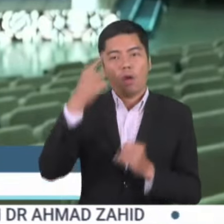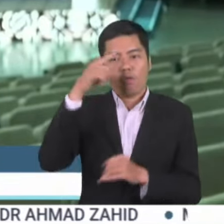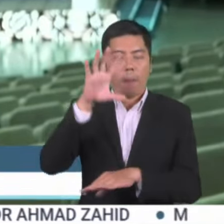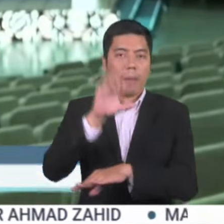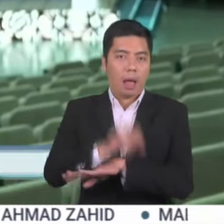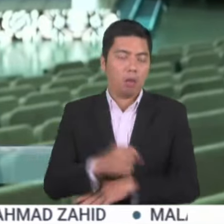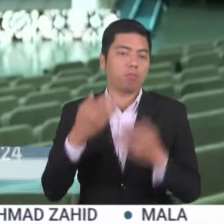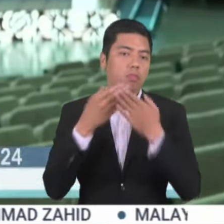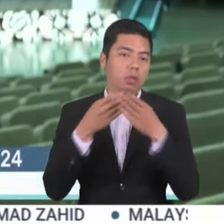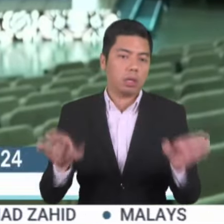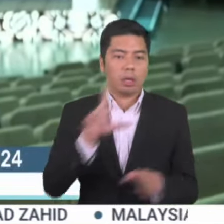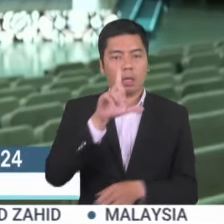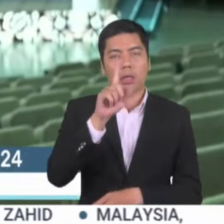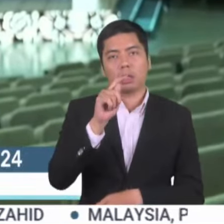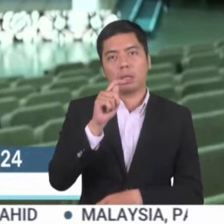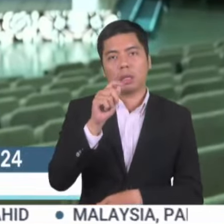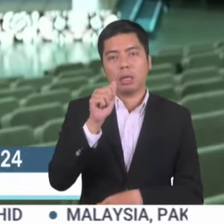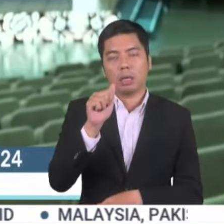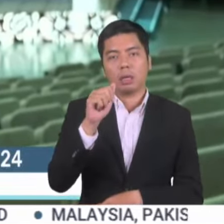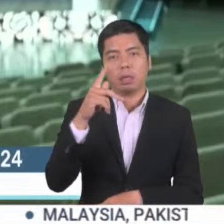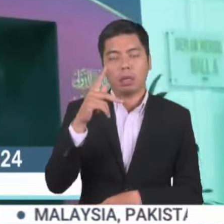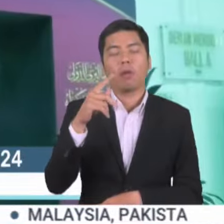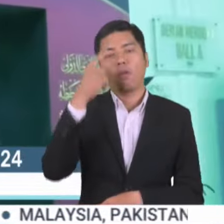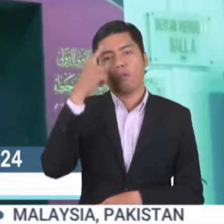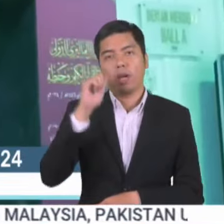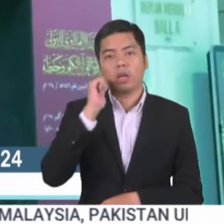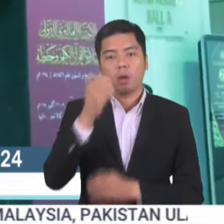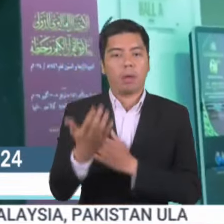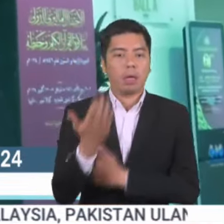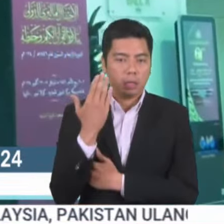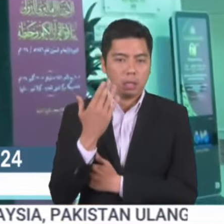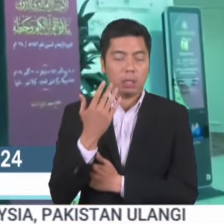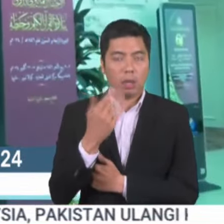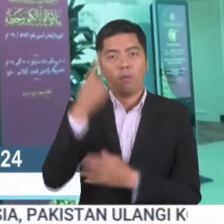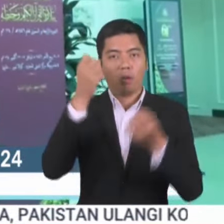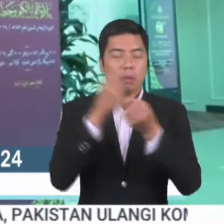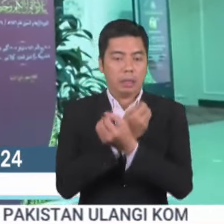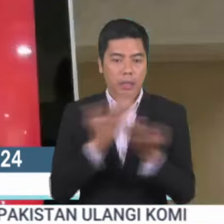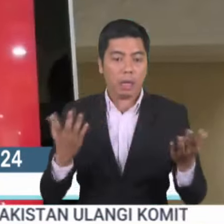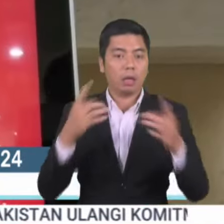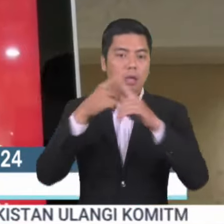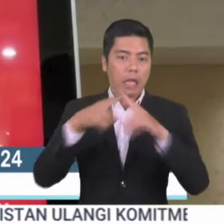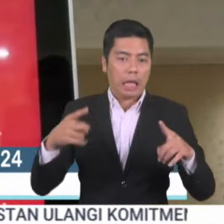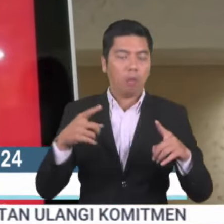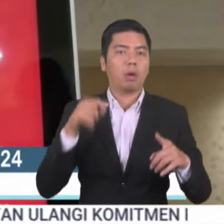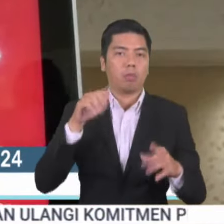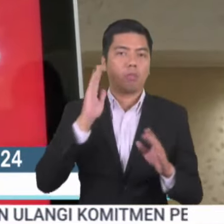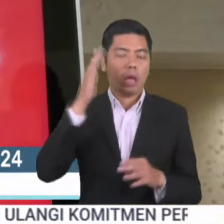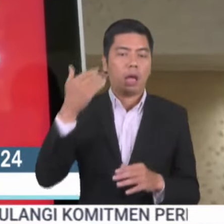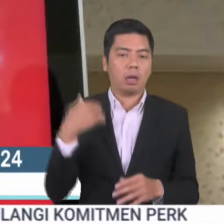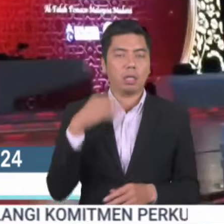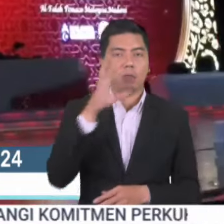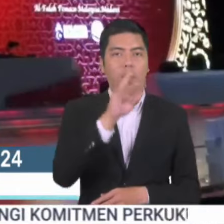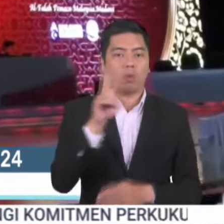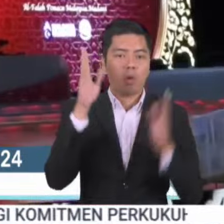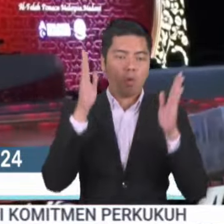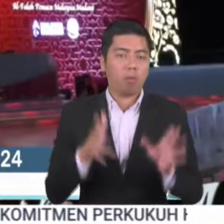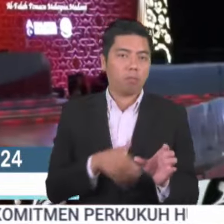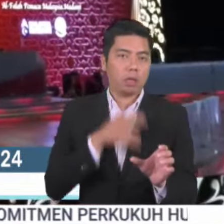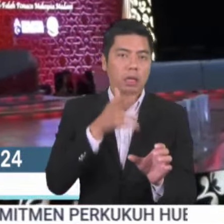malam pembukaan MTHQA pada esok hari. Dan untuk makluman anda semua, Dewan ini akan menerima seramai 92